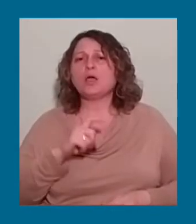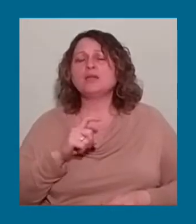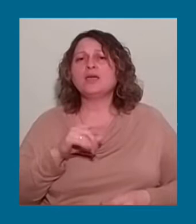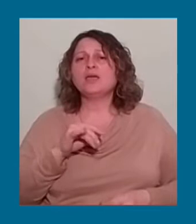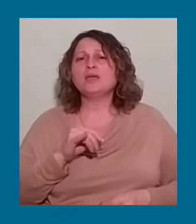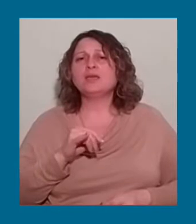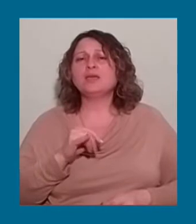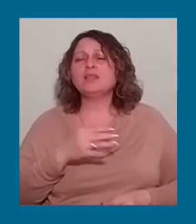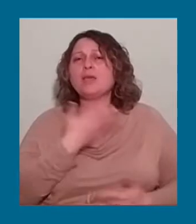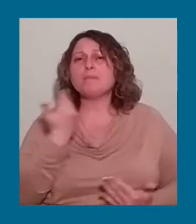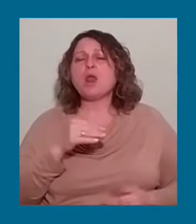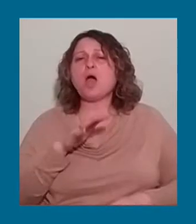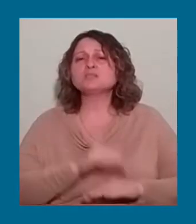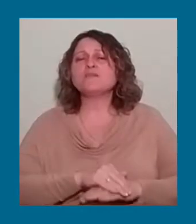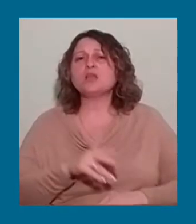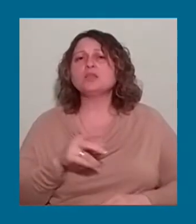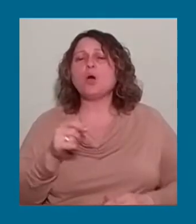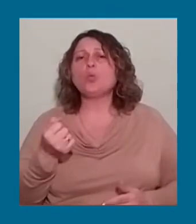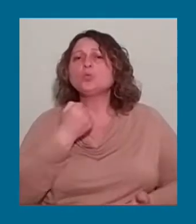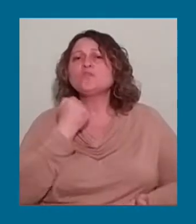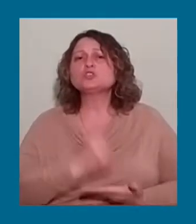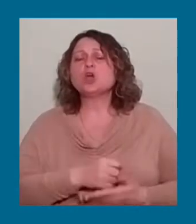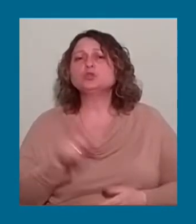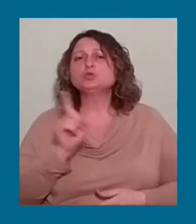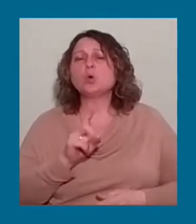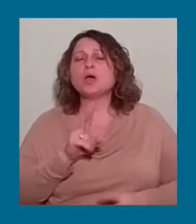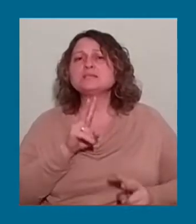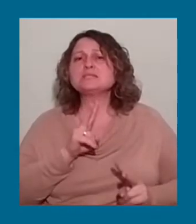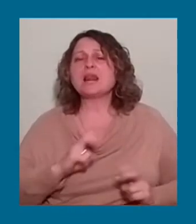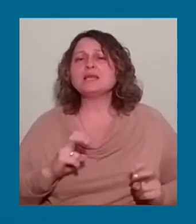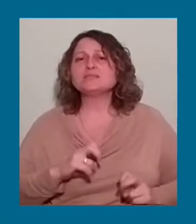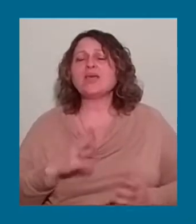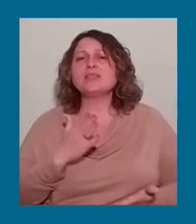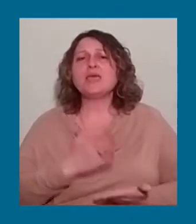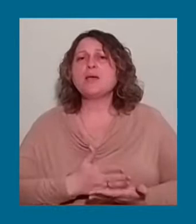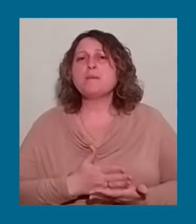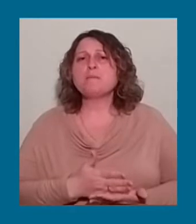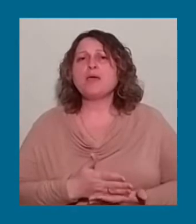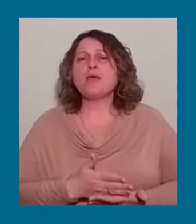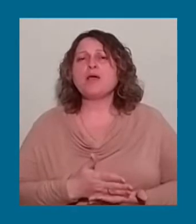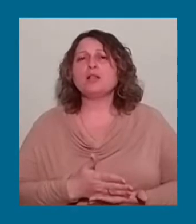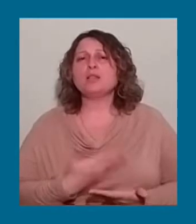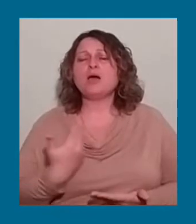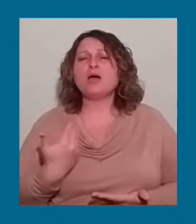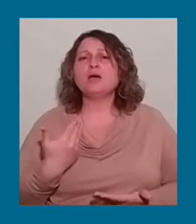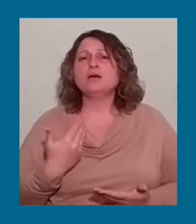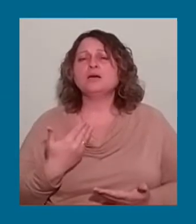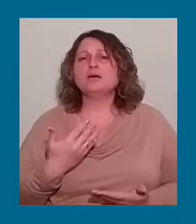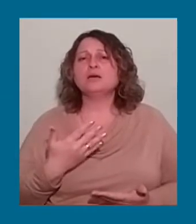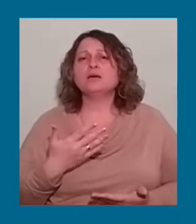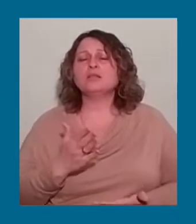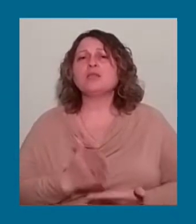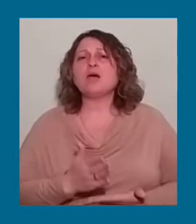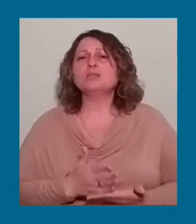основание утверждать, что следствие не имело конечной цели расследовать данные события, а только, скажем